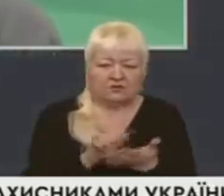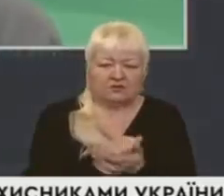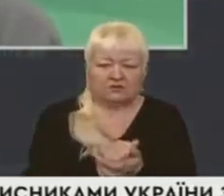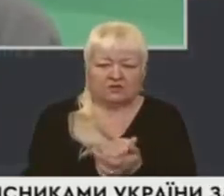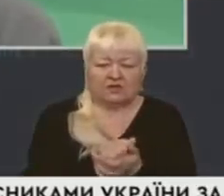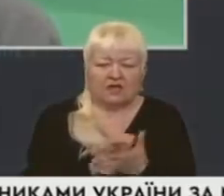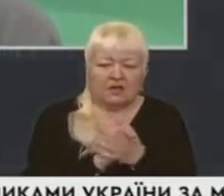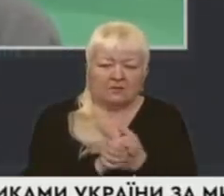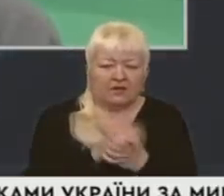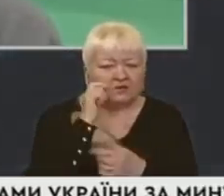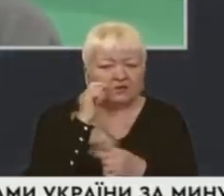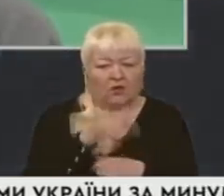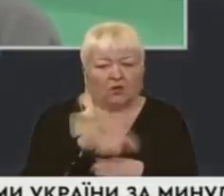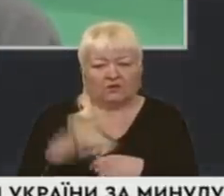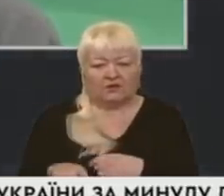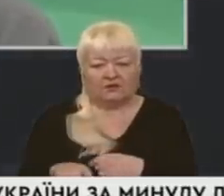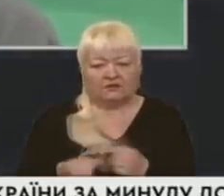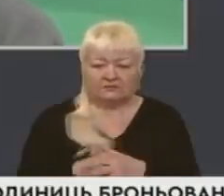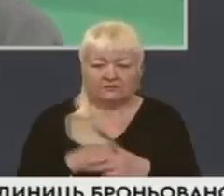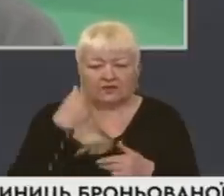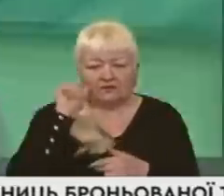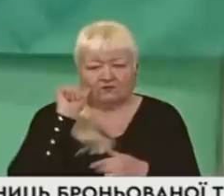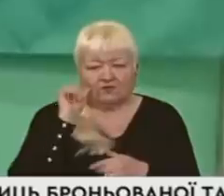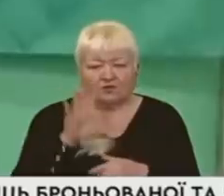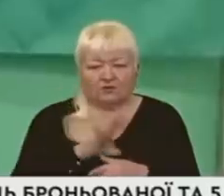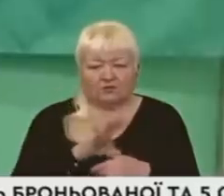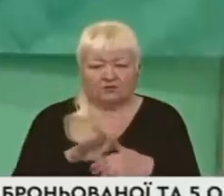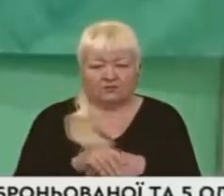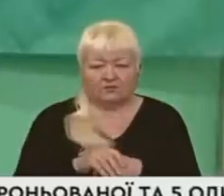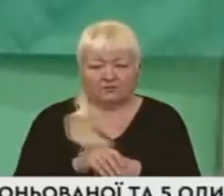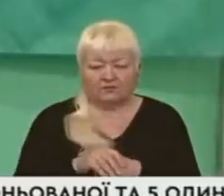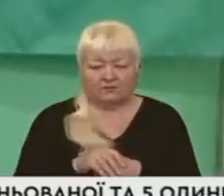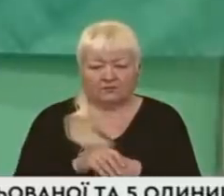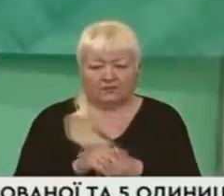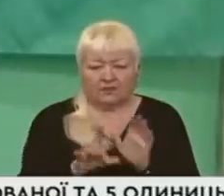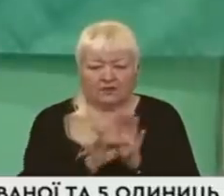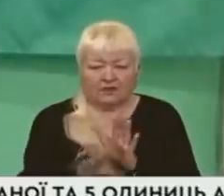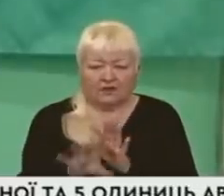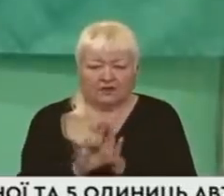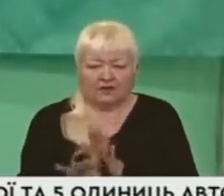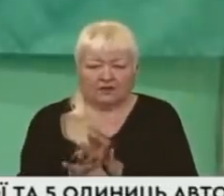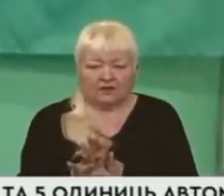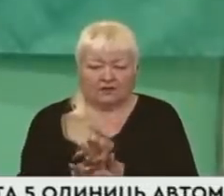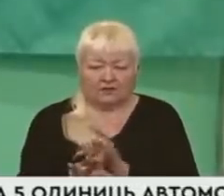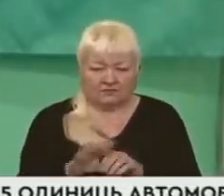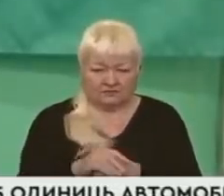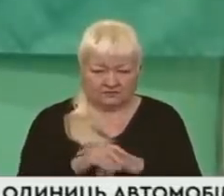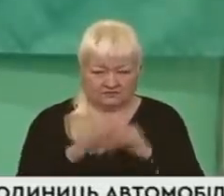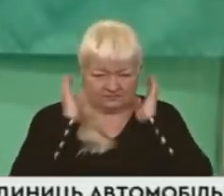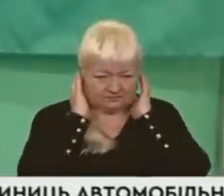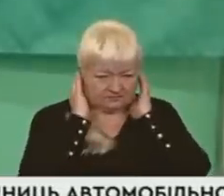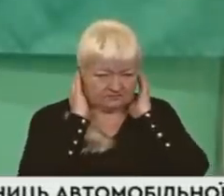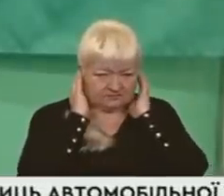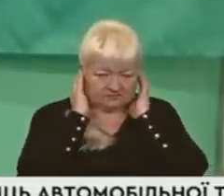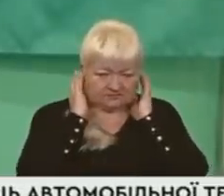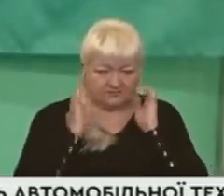мирных украинцев мирные жители города харькова вчера был верный бомбардировка с вич от